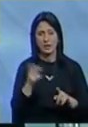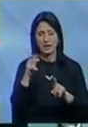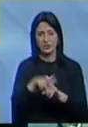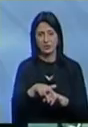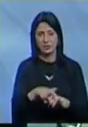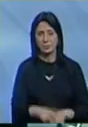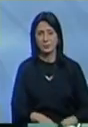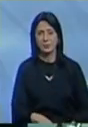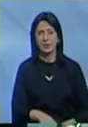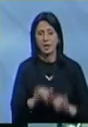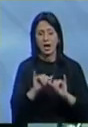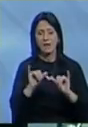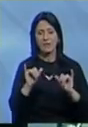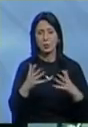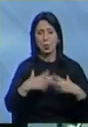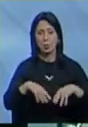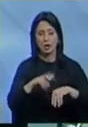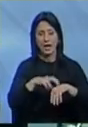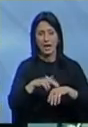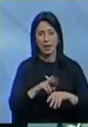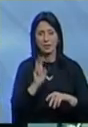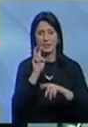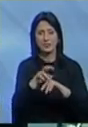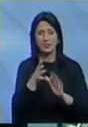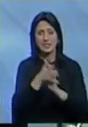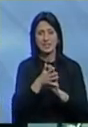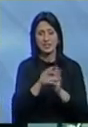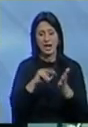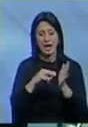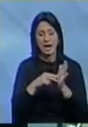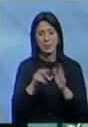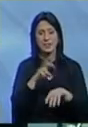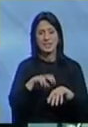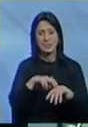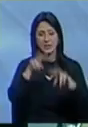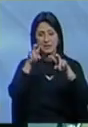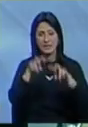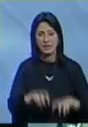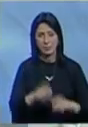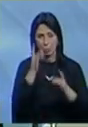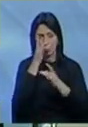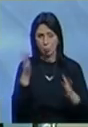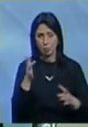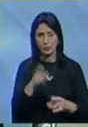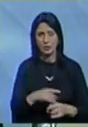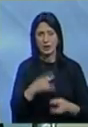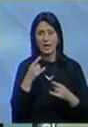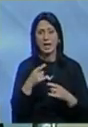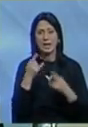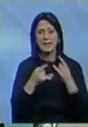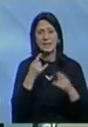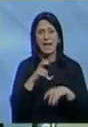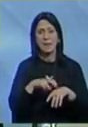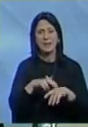დატვირთვა. Განვავითაროთ ოჯახის ექიმთან ვიზიტის და გეგმიური სამედიცინო შემოწმების კულტურა. Ტელემედიცინა